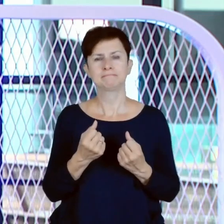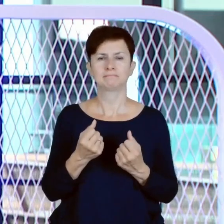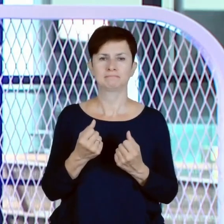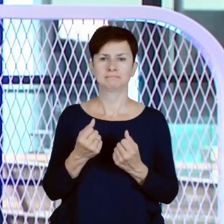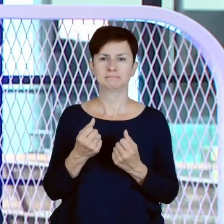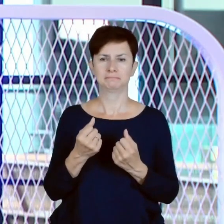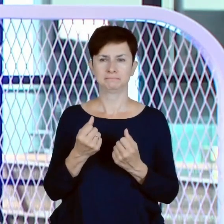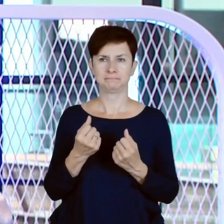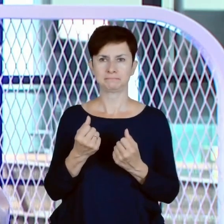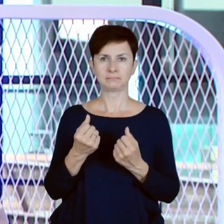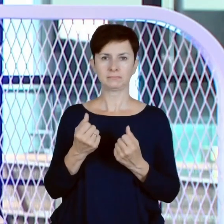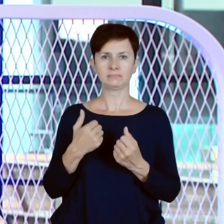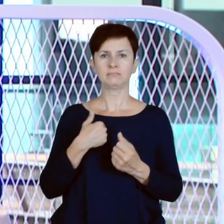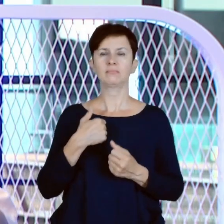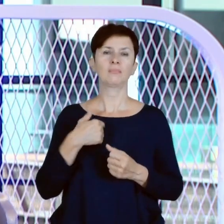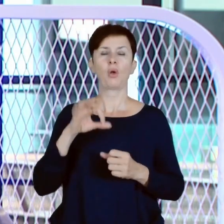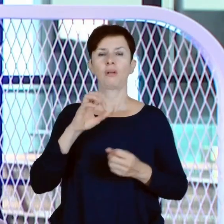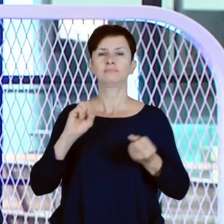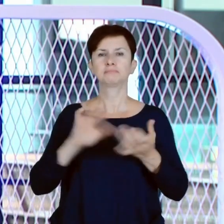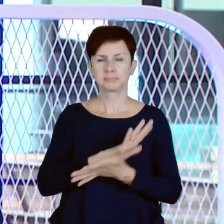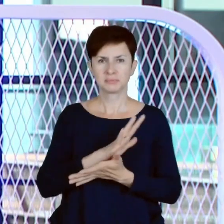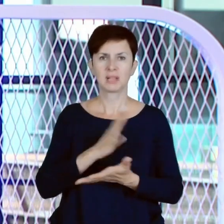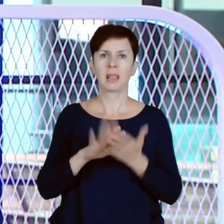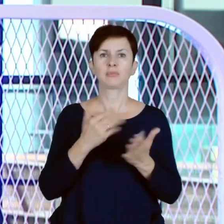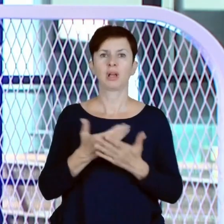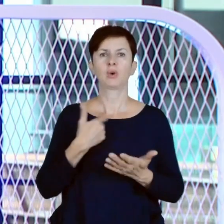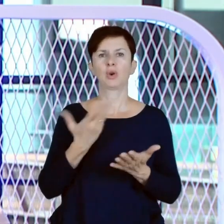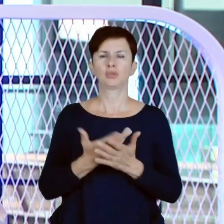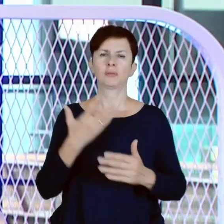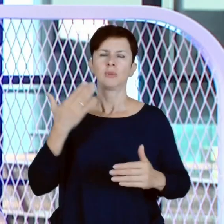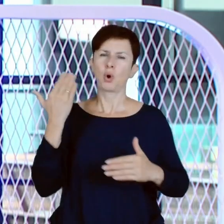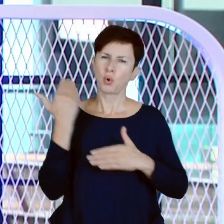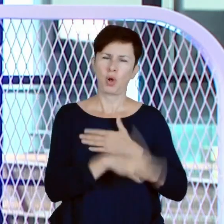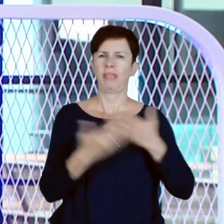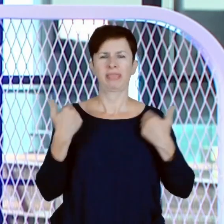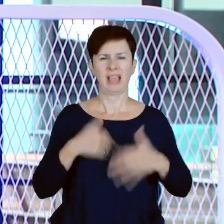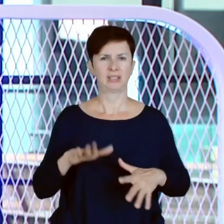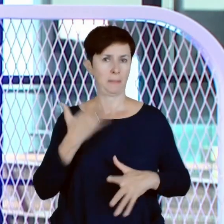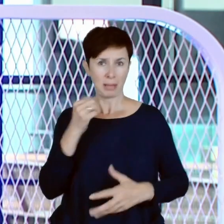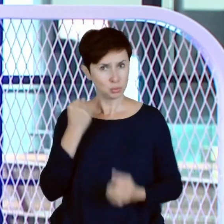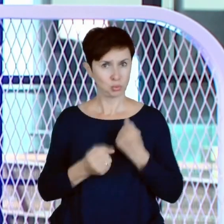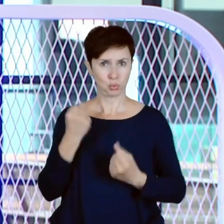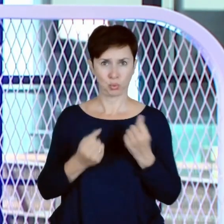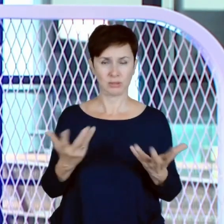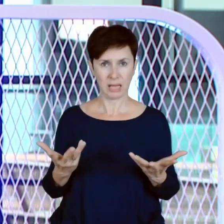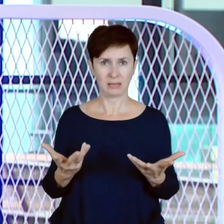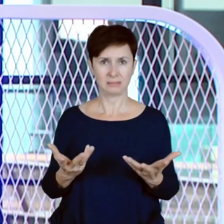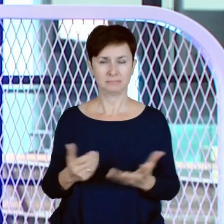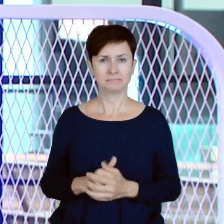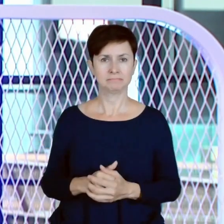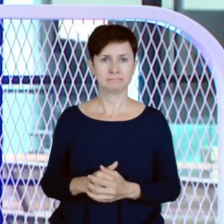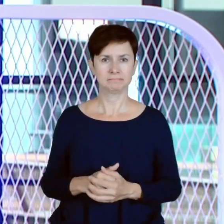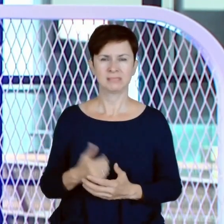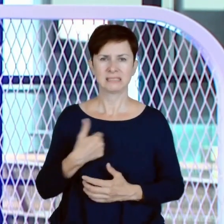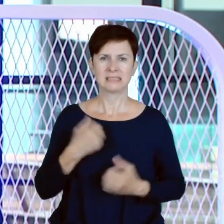o nawykach, to też o odzwyczajaniu się, nawyku odzwyczajania się od czegoś, bo co nawyk, kiedy próbujemy odzwyczaić